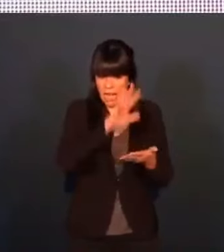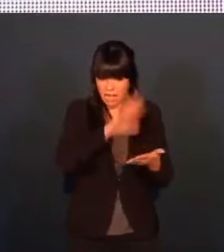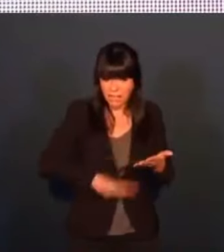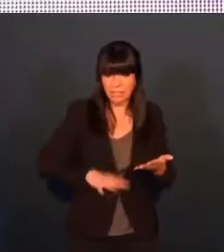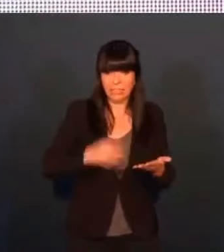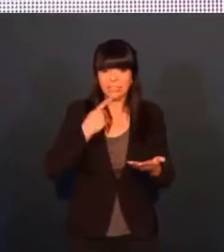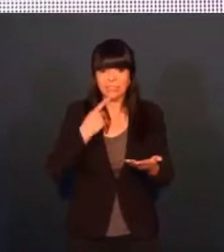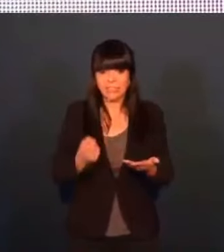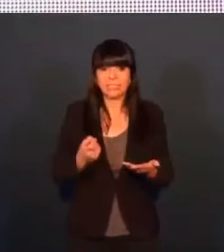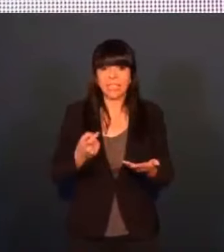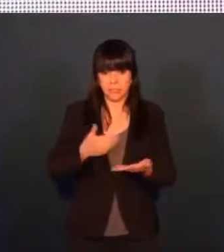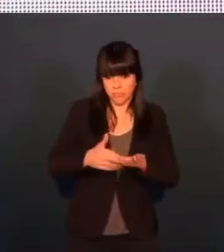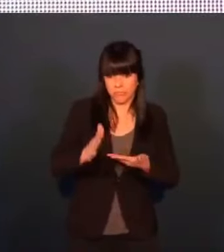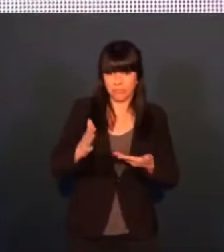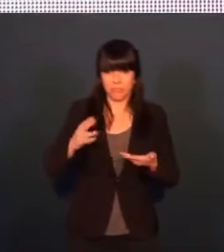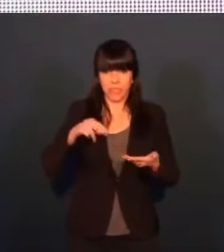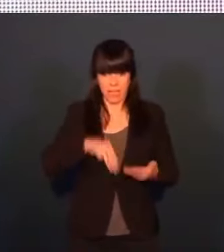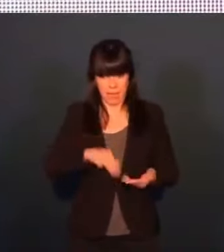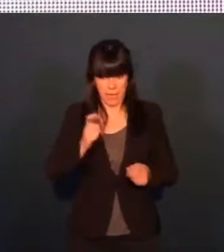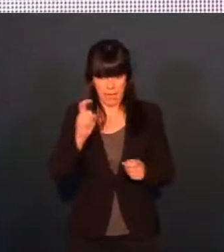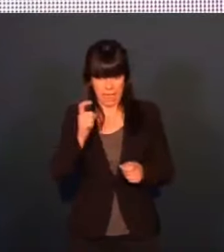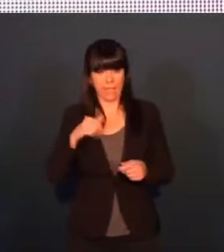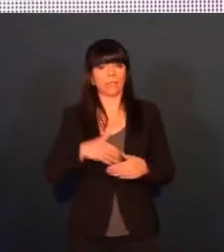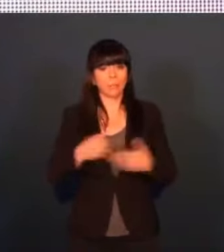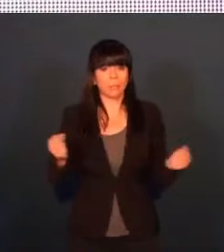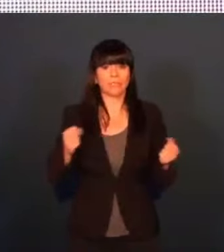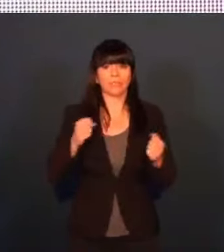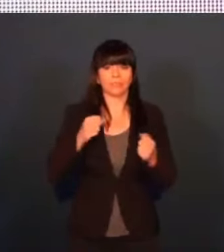от Мария Габриел и Николай Денков при гласуването на правителството.